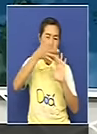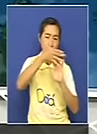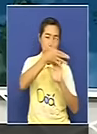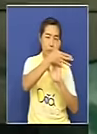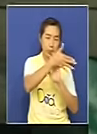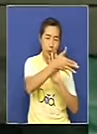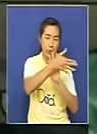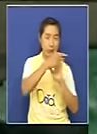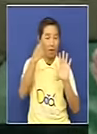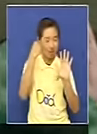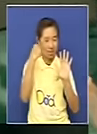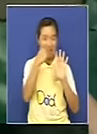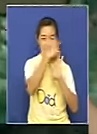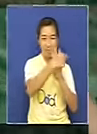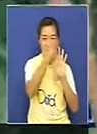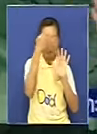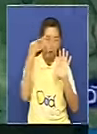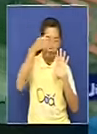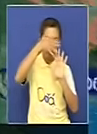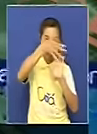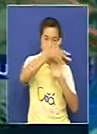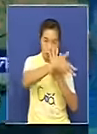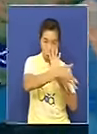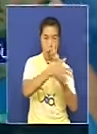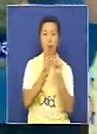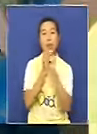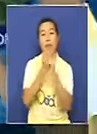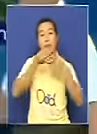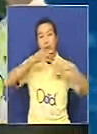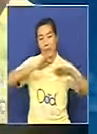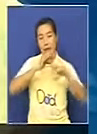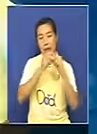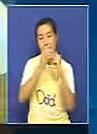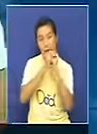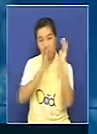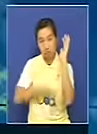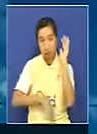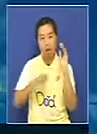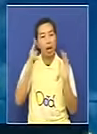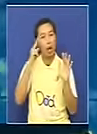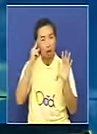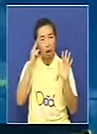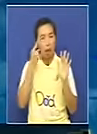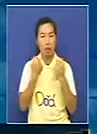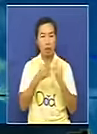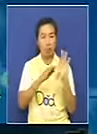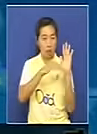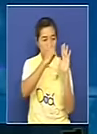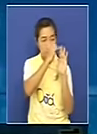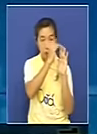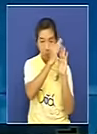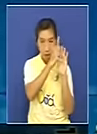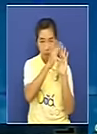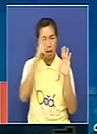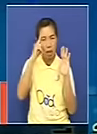ได้เคลื่อนมาอยู่ตรงบริเวณของทางภาคอีสานนะครับแล้วก็ทะเลจีนใต้ครับส่วนอีกปัจจัยหนึ่งที่จะทำให้พื้นที่บริเวณของทางภาคเหนือตอนบน